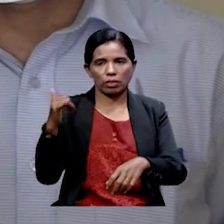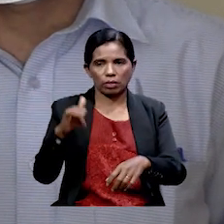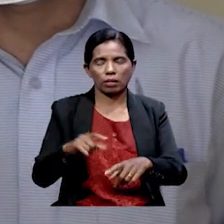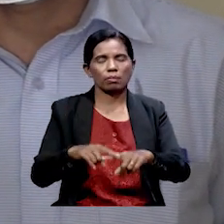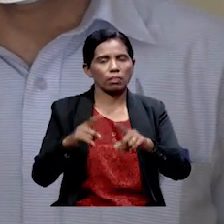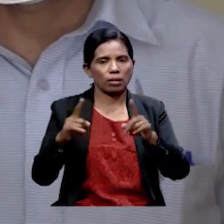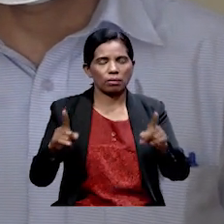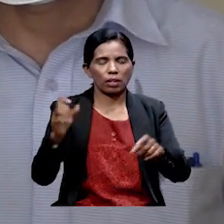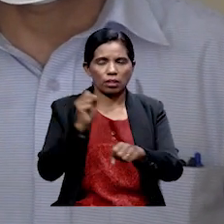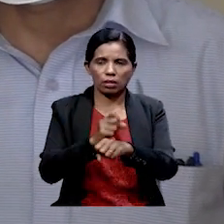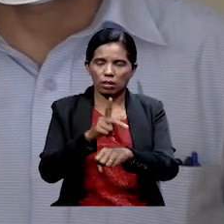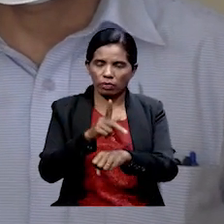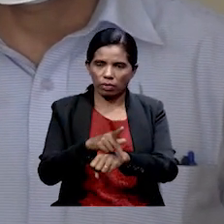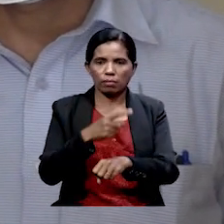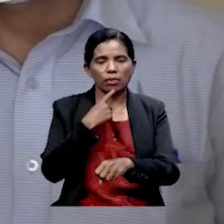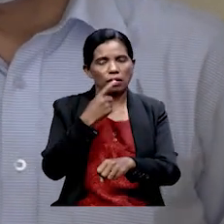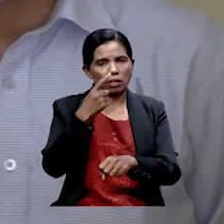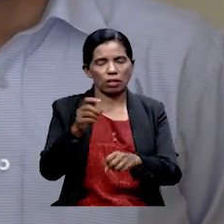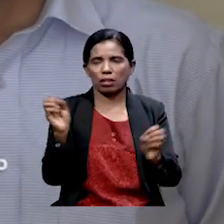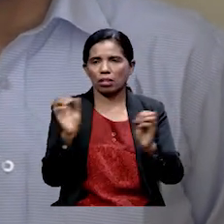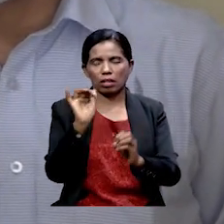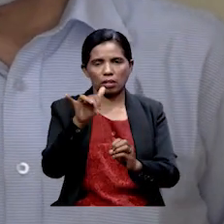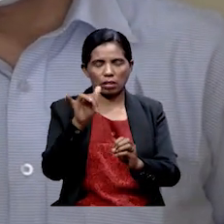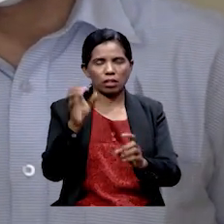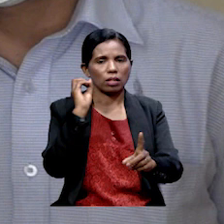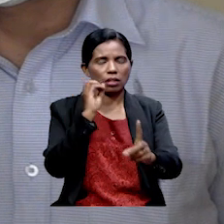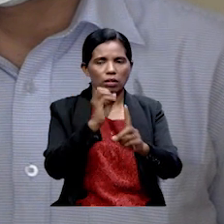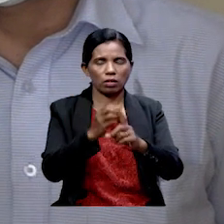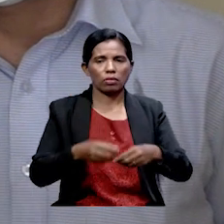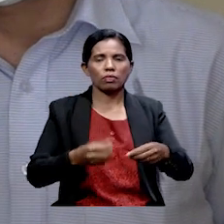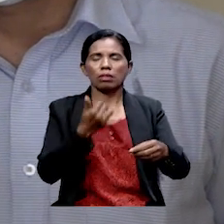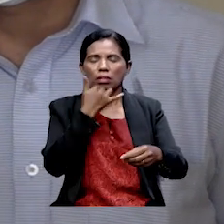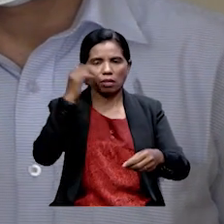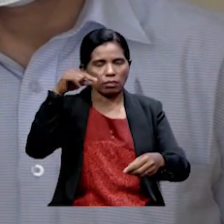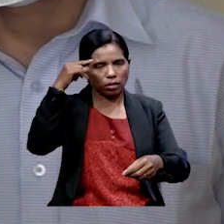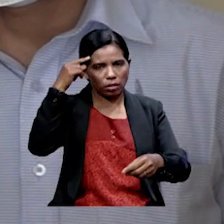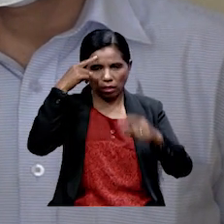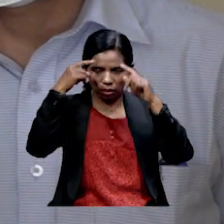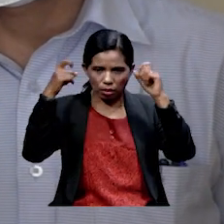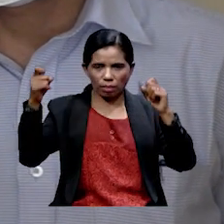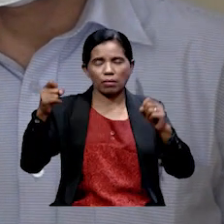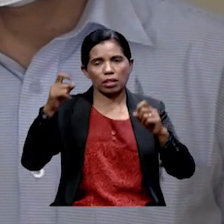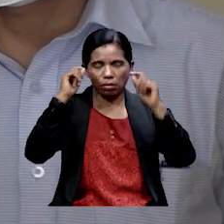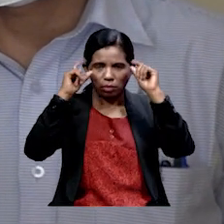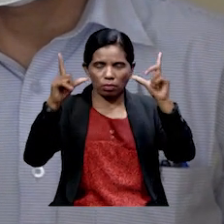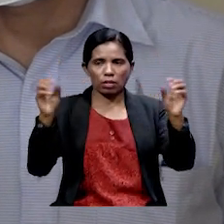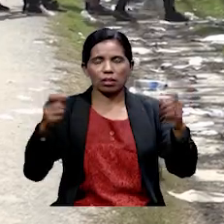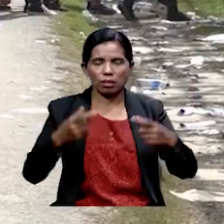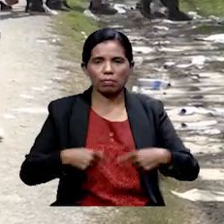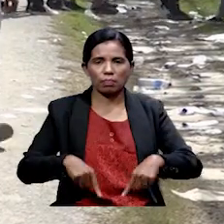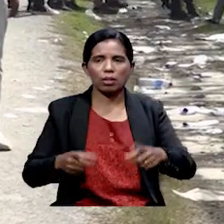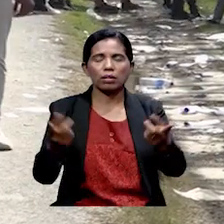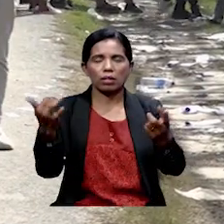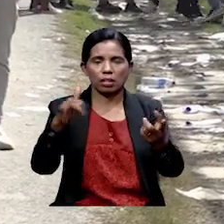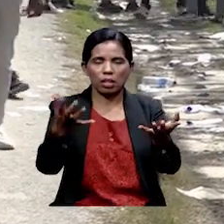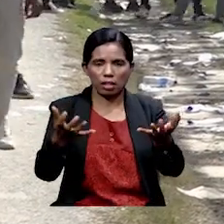profesional no emprego, Alarico do Rosario, la concorda opinião ne be fo sala governo, tamba Timoruan sirene, baho sirene hakarak rasik